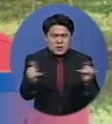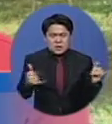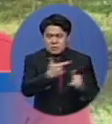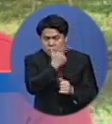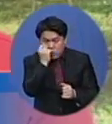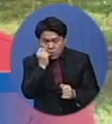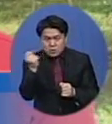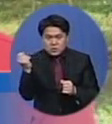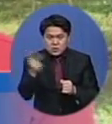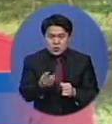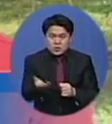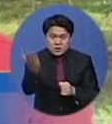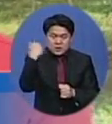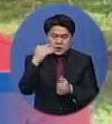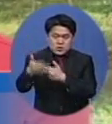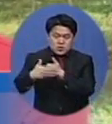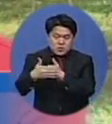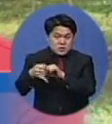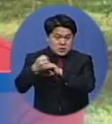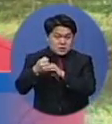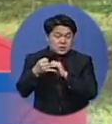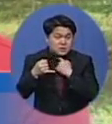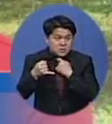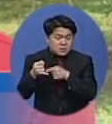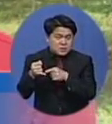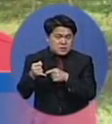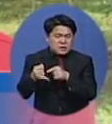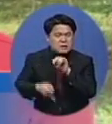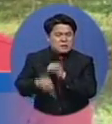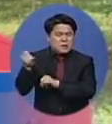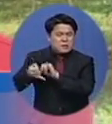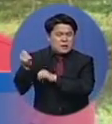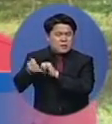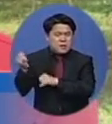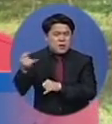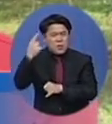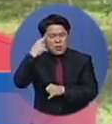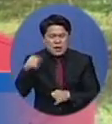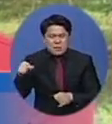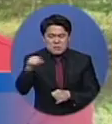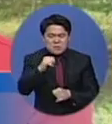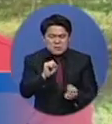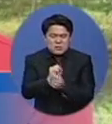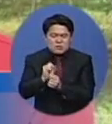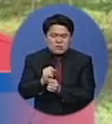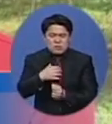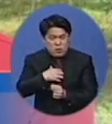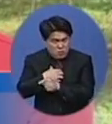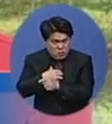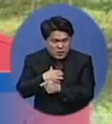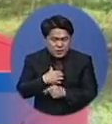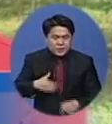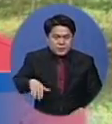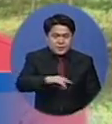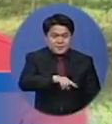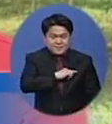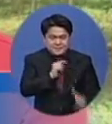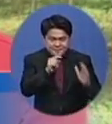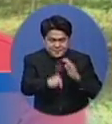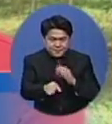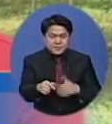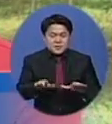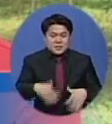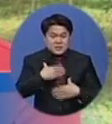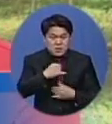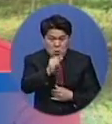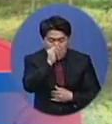그리고 기존에 지원해주기란 인력들도 메르스 때문에 오지를 못하고 있습니다. 그래서 저희 감사관실이 먼저 왔습니다. 이렇게